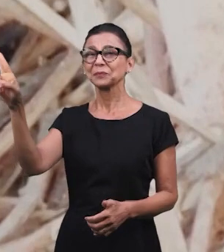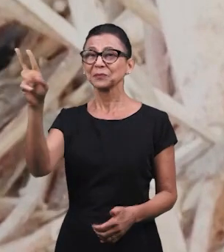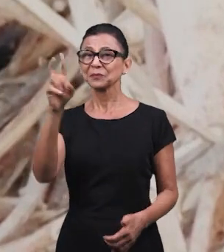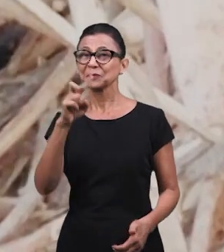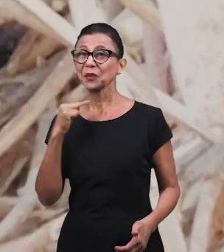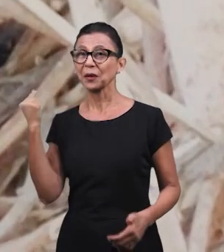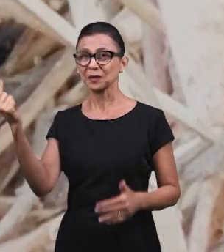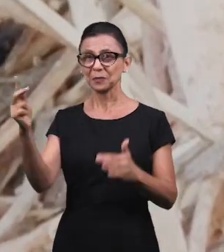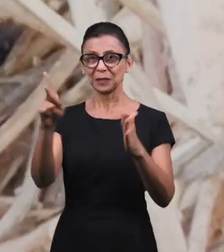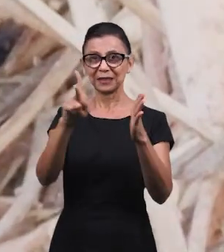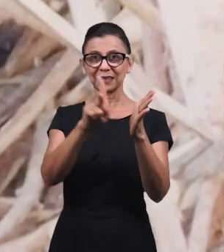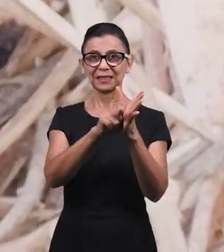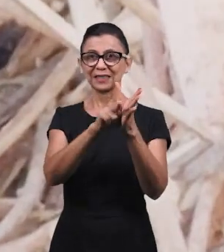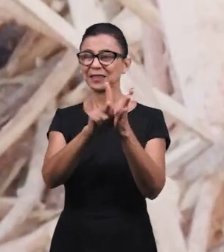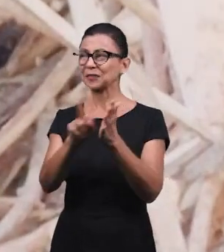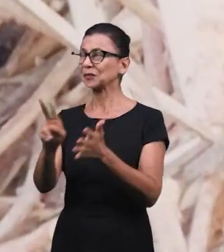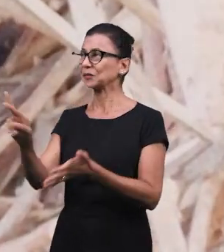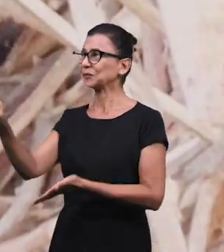Мы Твой народ,